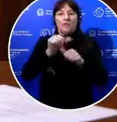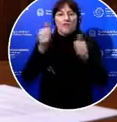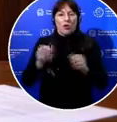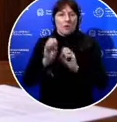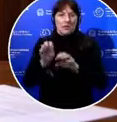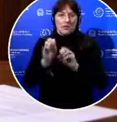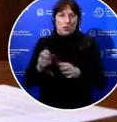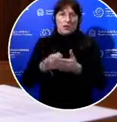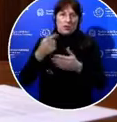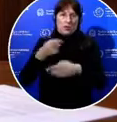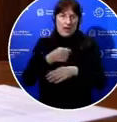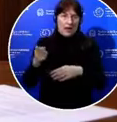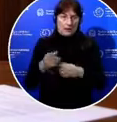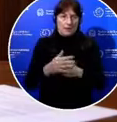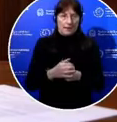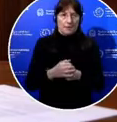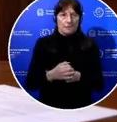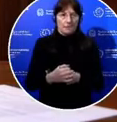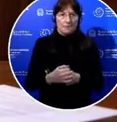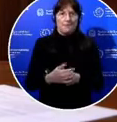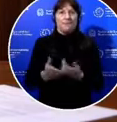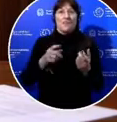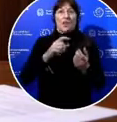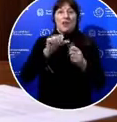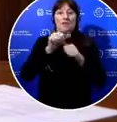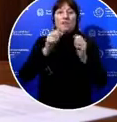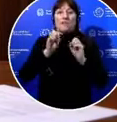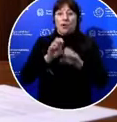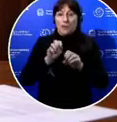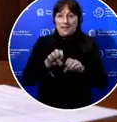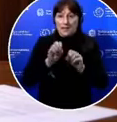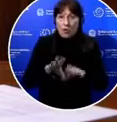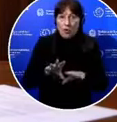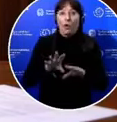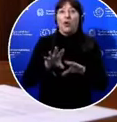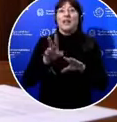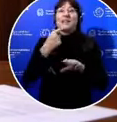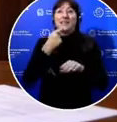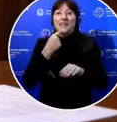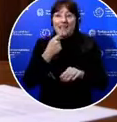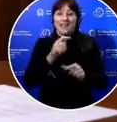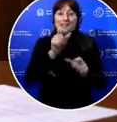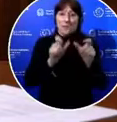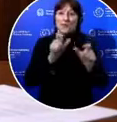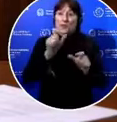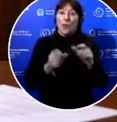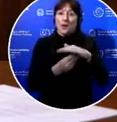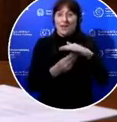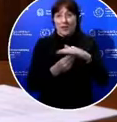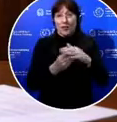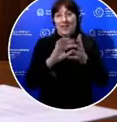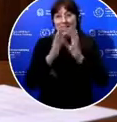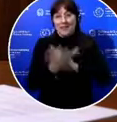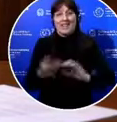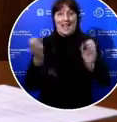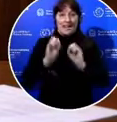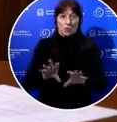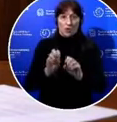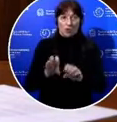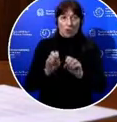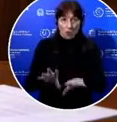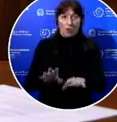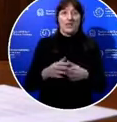formazione, formazione di coloro che specificatamente si dedicano a svolgere l'attività di educatore,